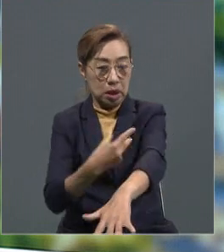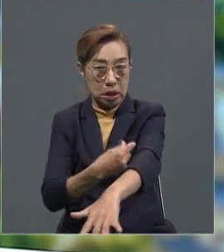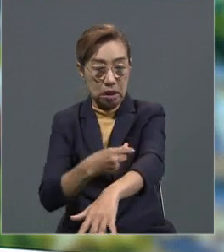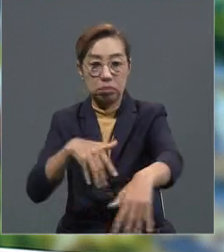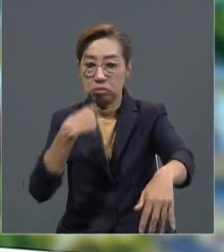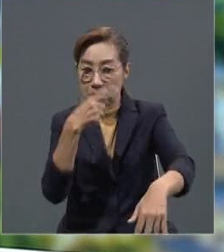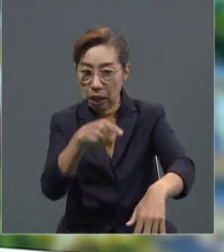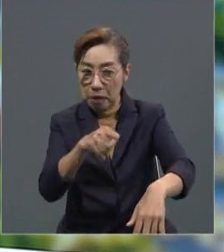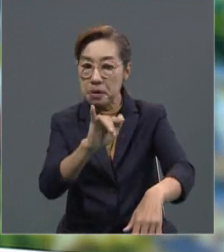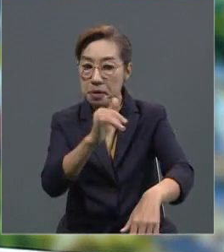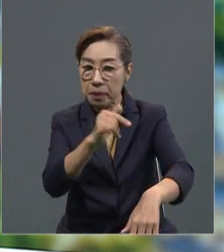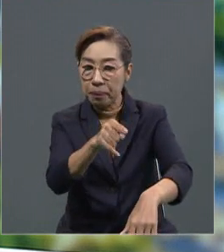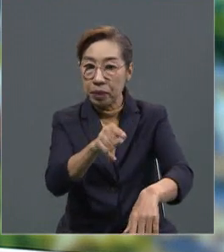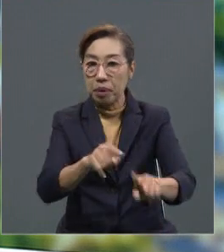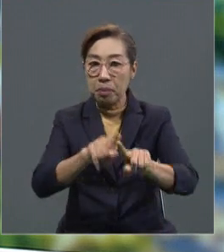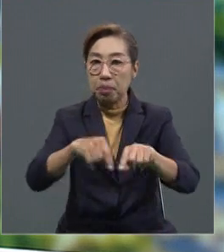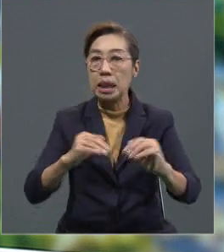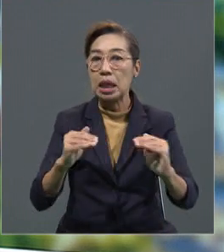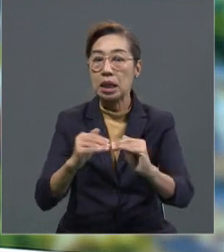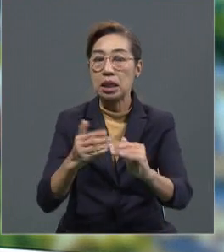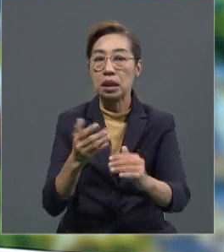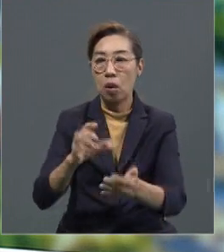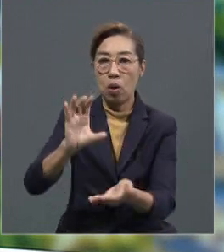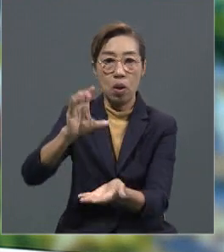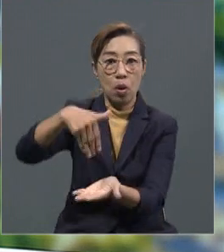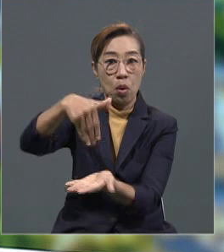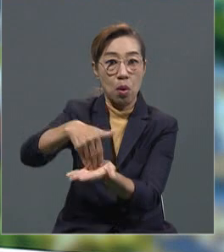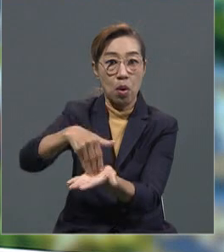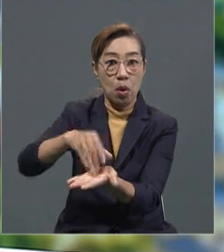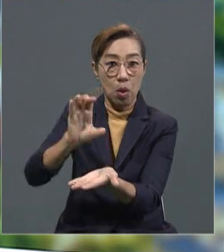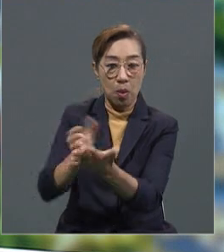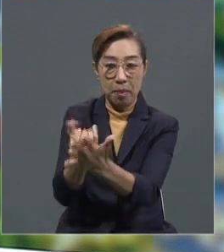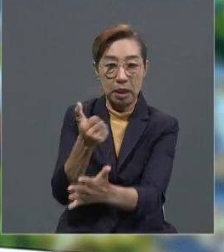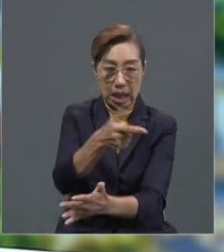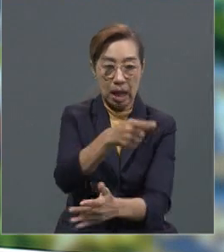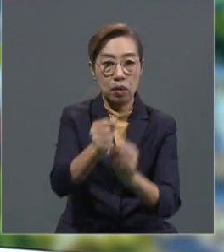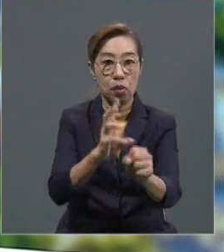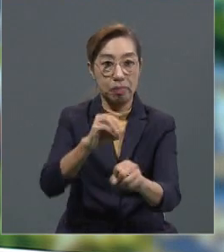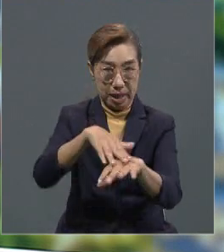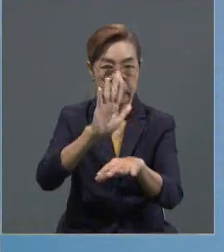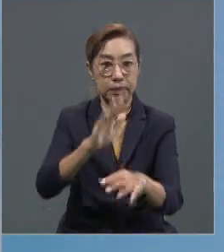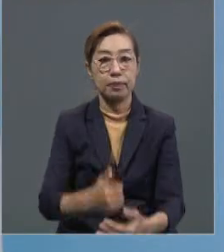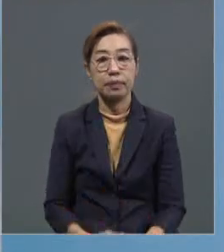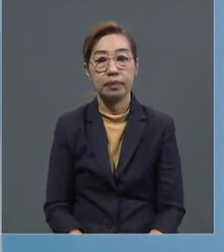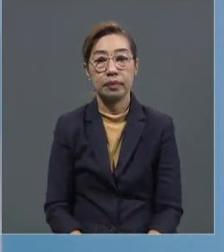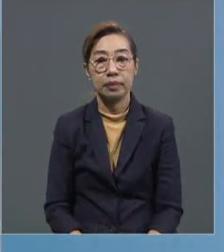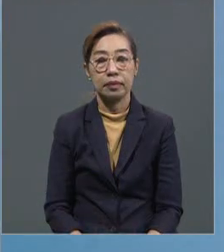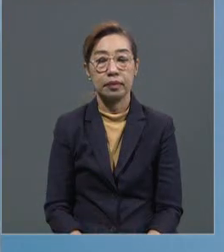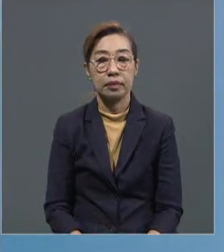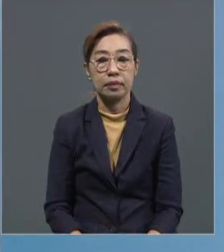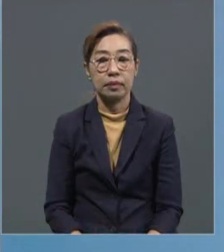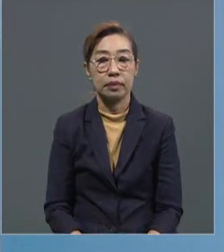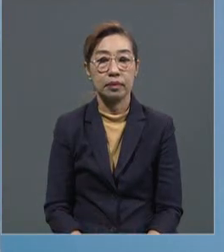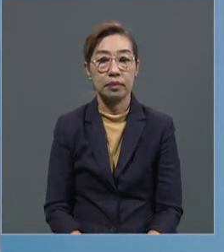สำหรับผู้ที่มีสิทธิ์เบิกจ่ายตรงกับกรมบัญชีกลางที่มีอายุ 65ปีขึ้นไปนางแพทริเซีย